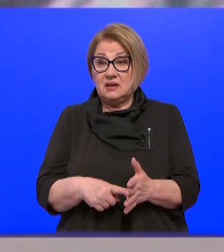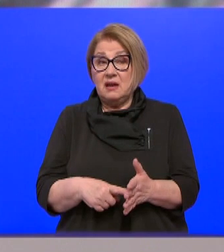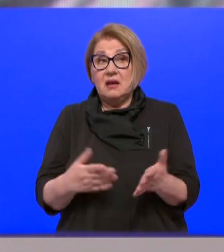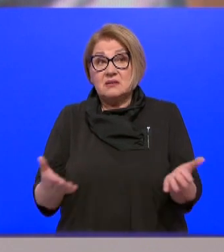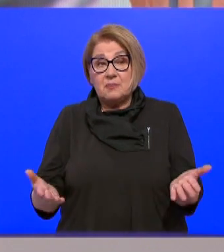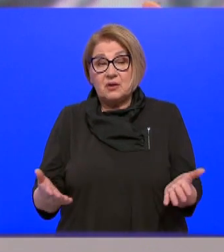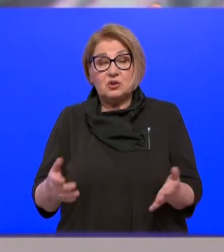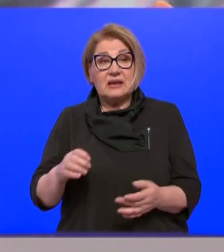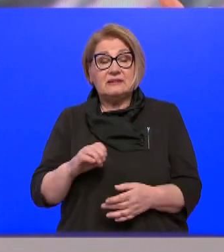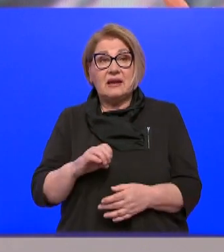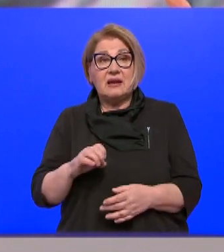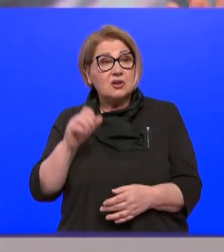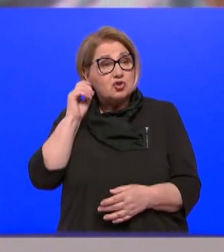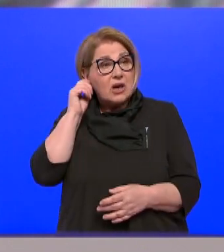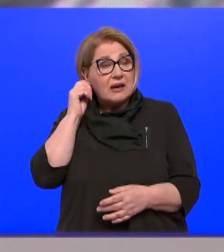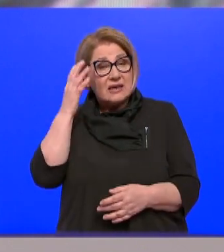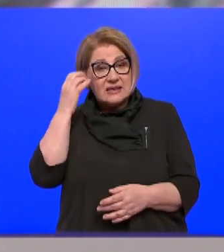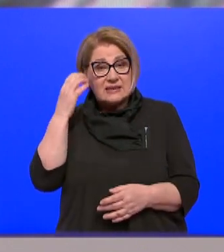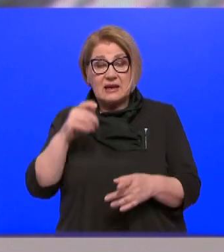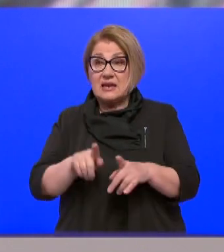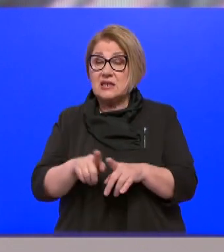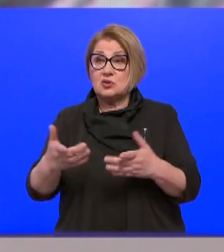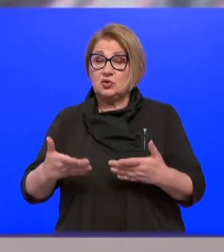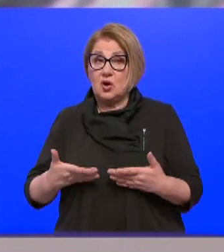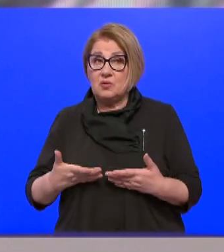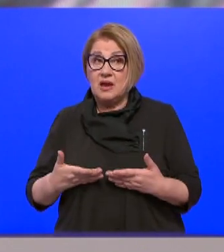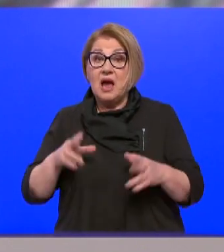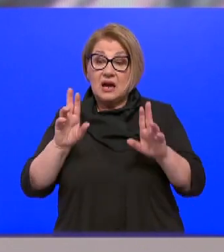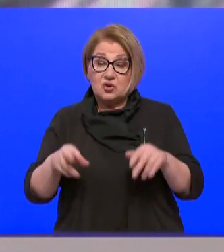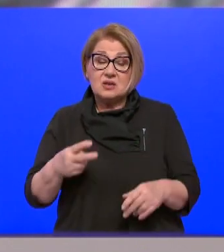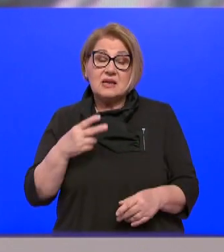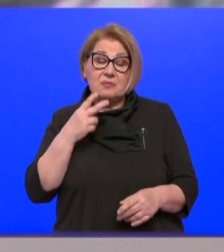bijedu evropske politike koja u stvari taj vrijedan segment